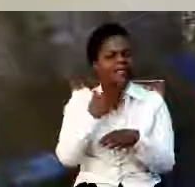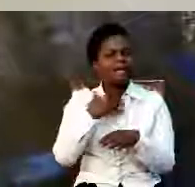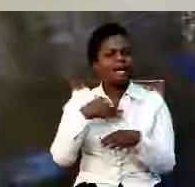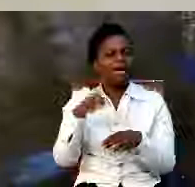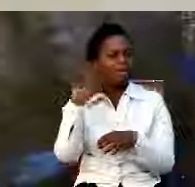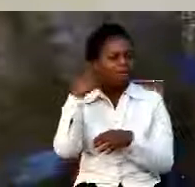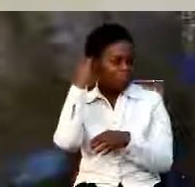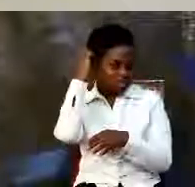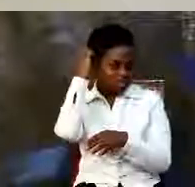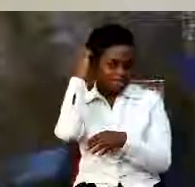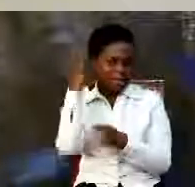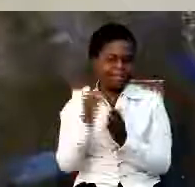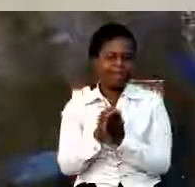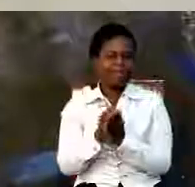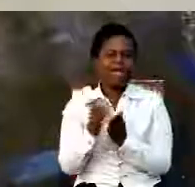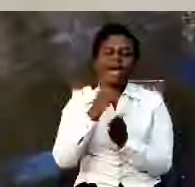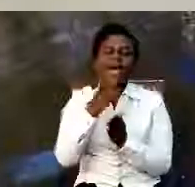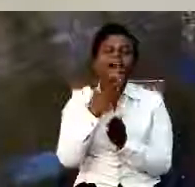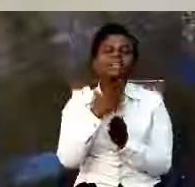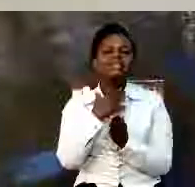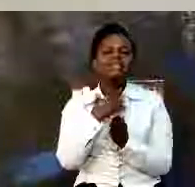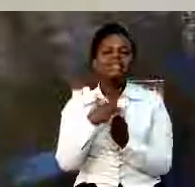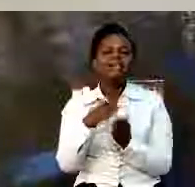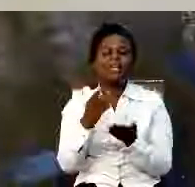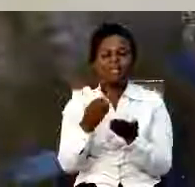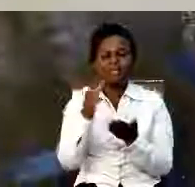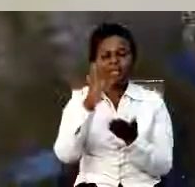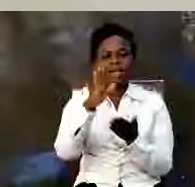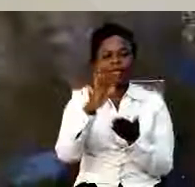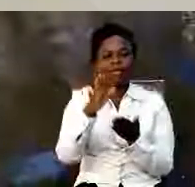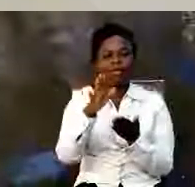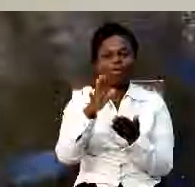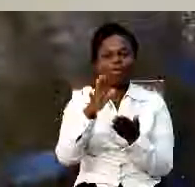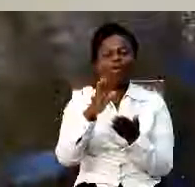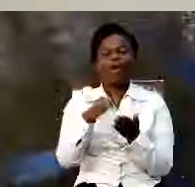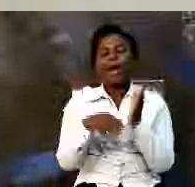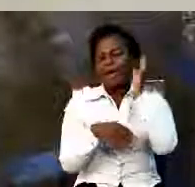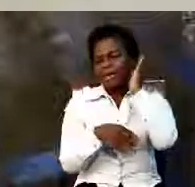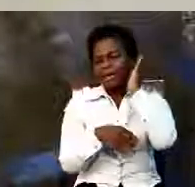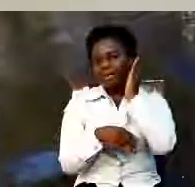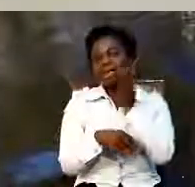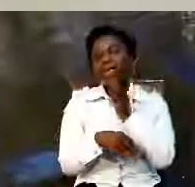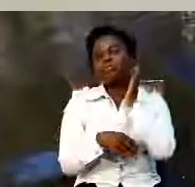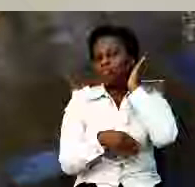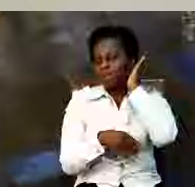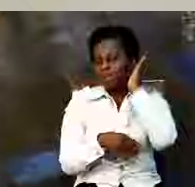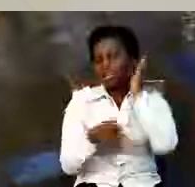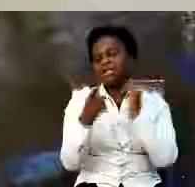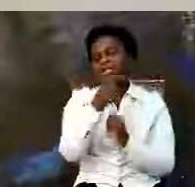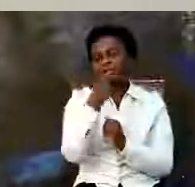maoni yako wala hesabu, anataka umsikilize.